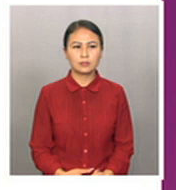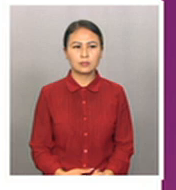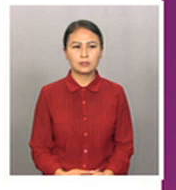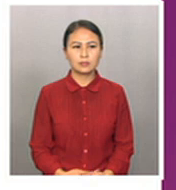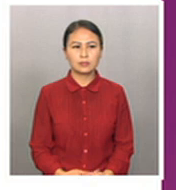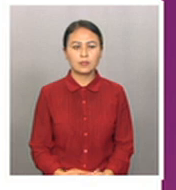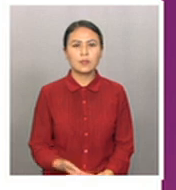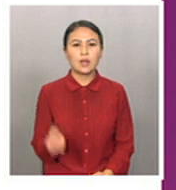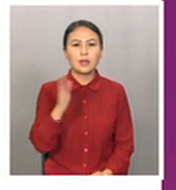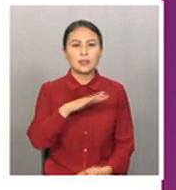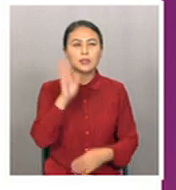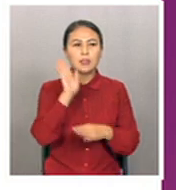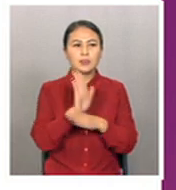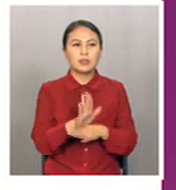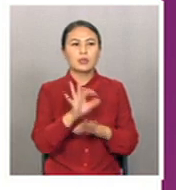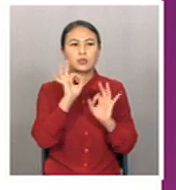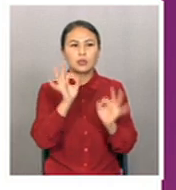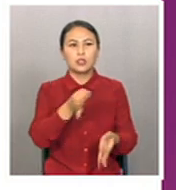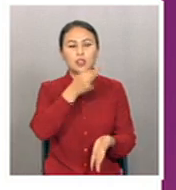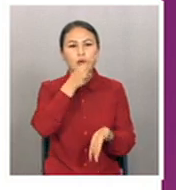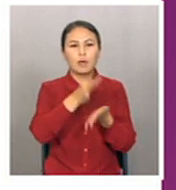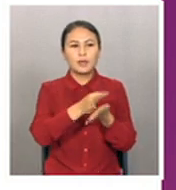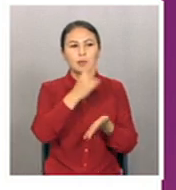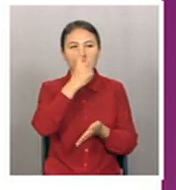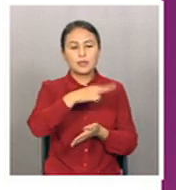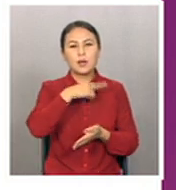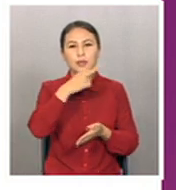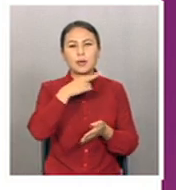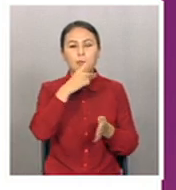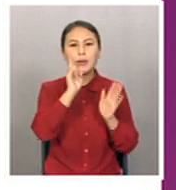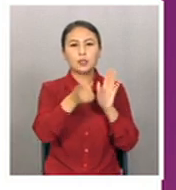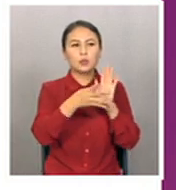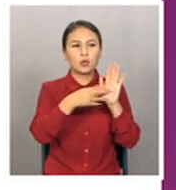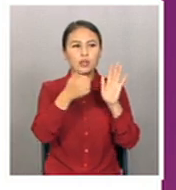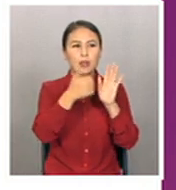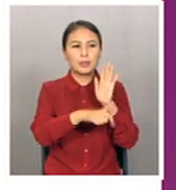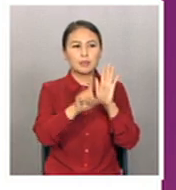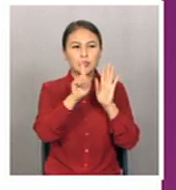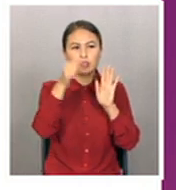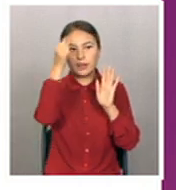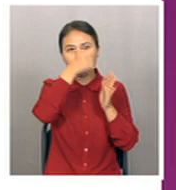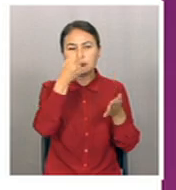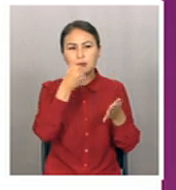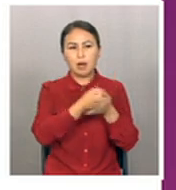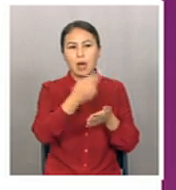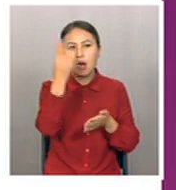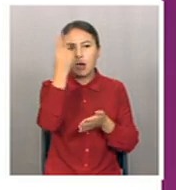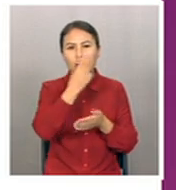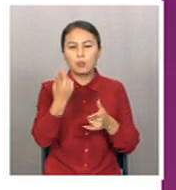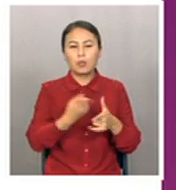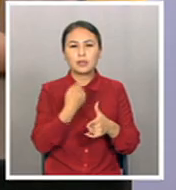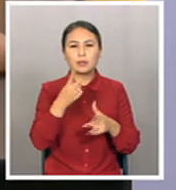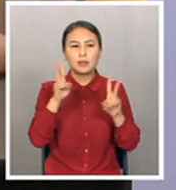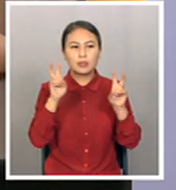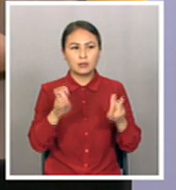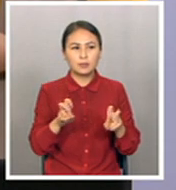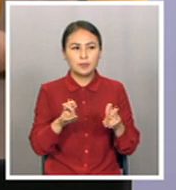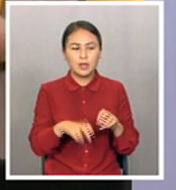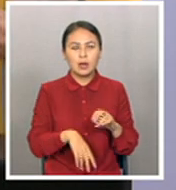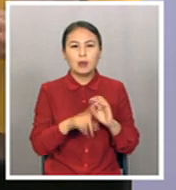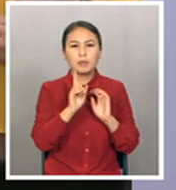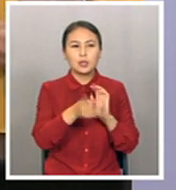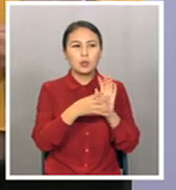Қане балар, тапсырманың дұрыс жауабына назар аударыңыздар. 1961 жылға дейін қала Ақмола деп аталды.